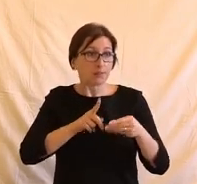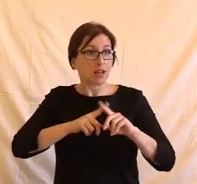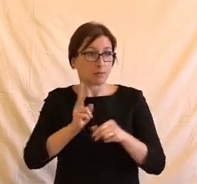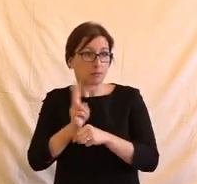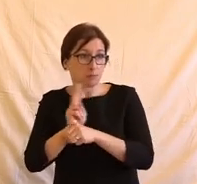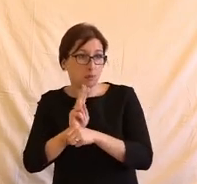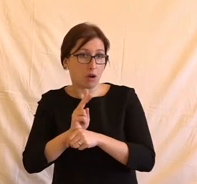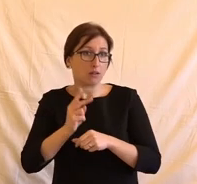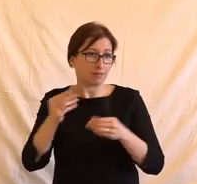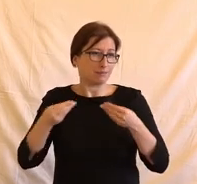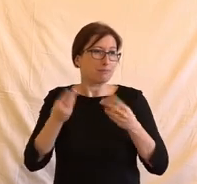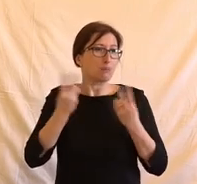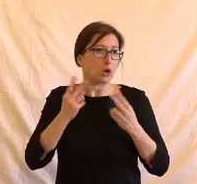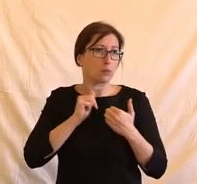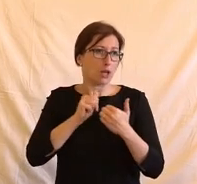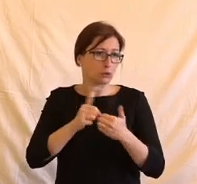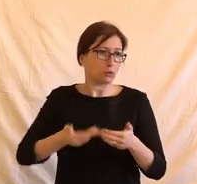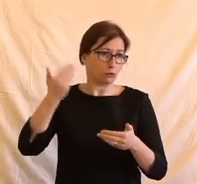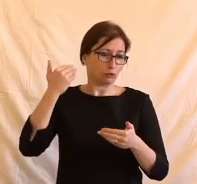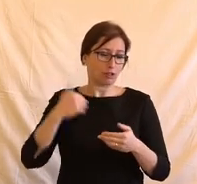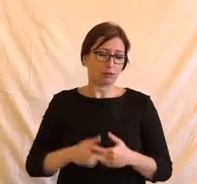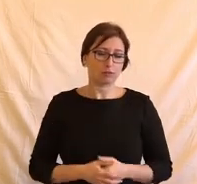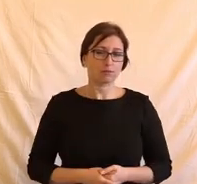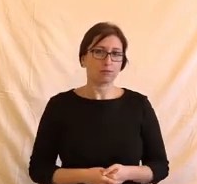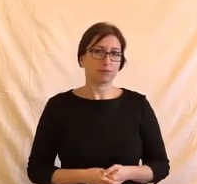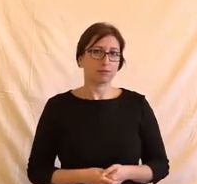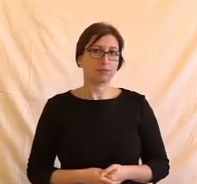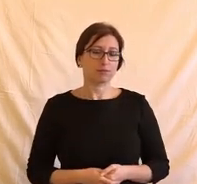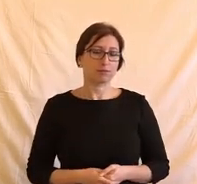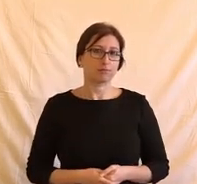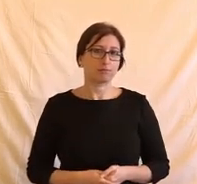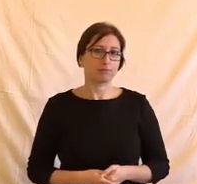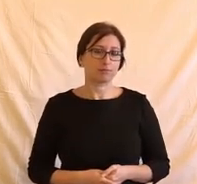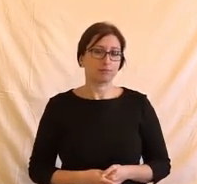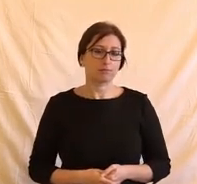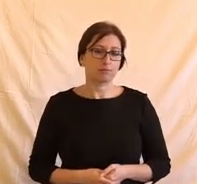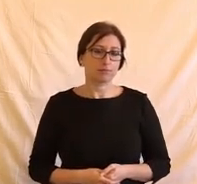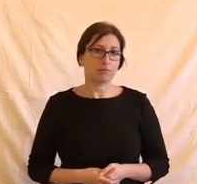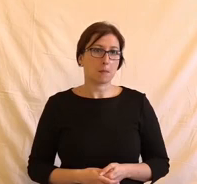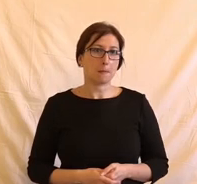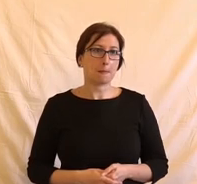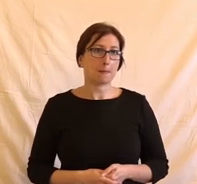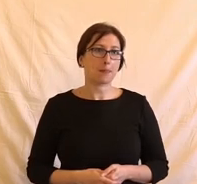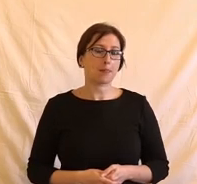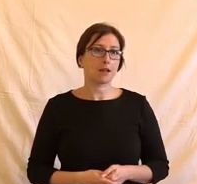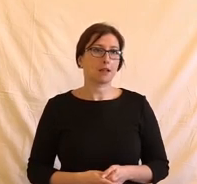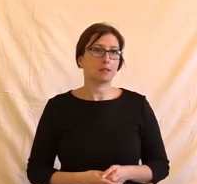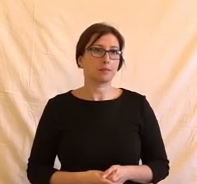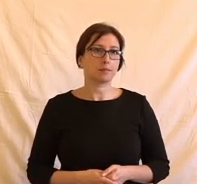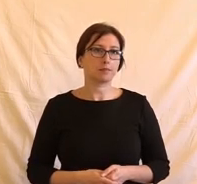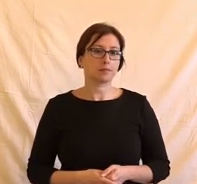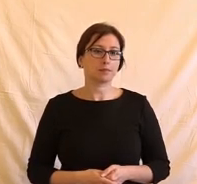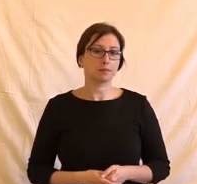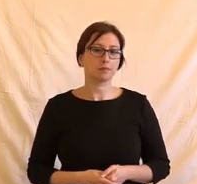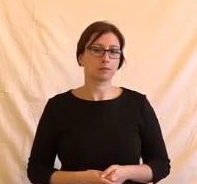vám někdo dává, je ten pravý. So I'm not sure how many of you are students now, but